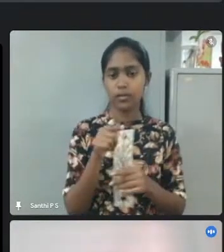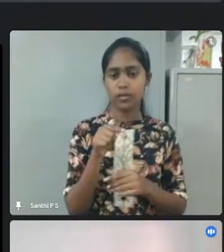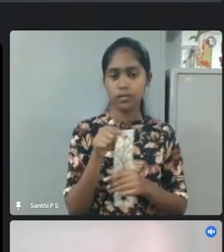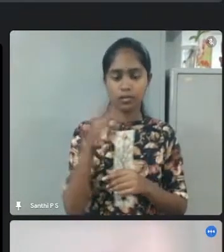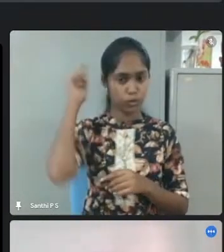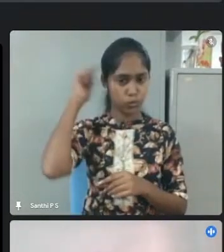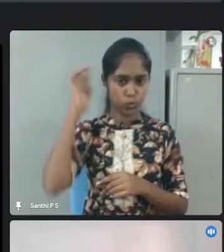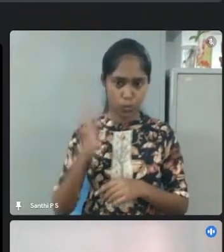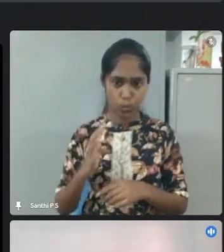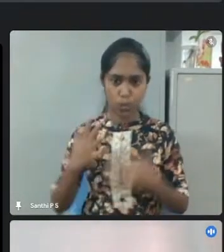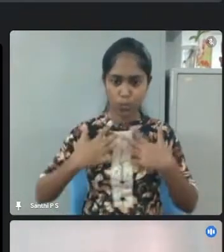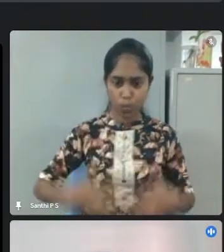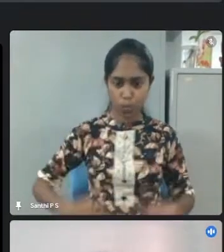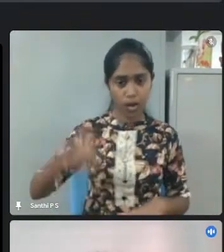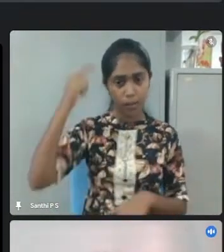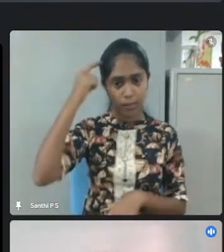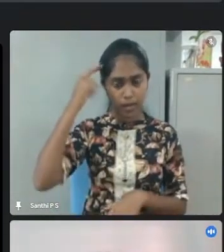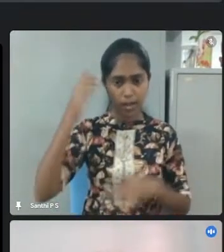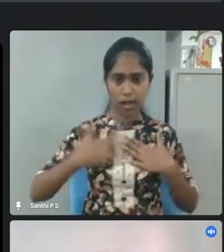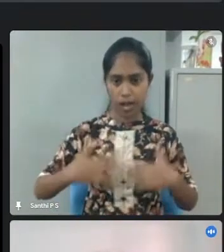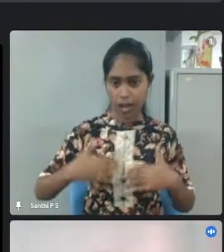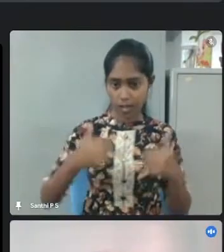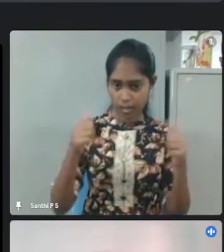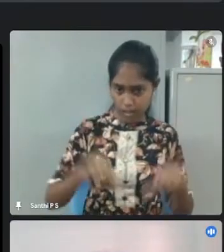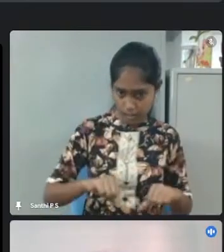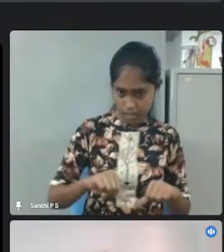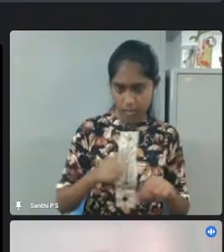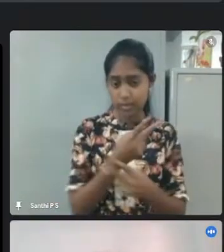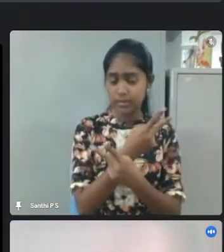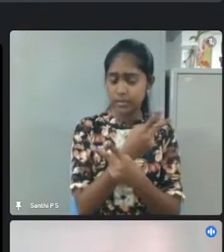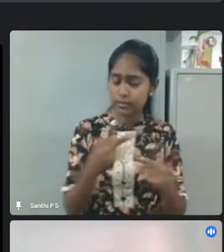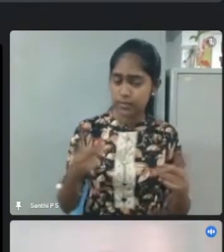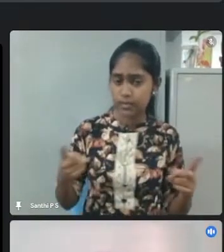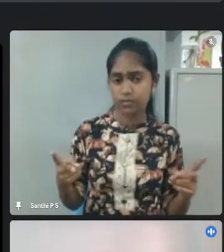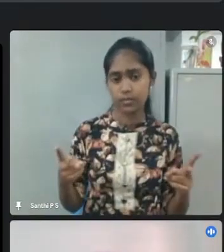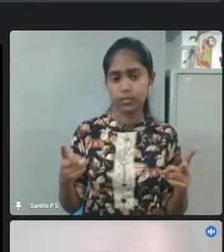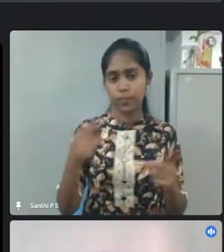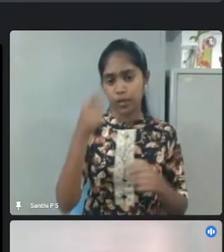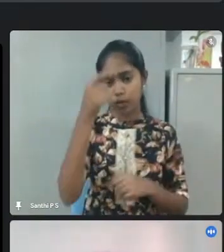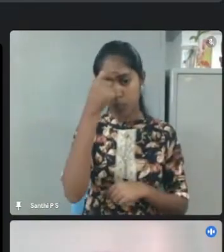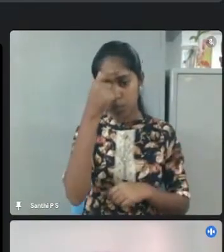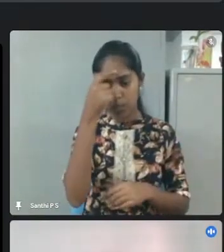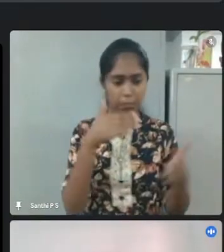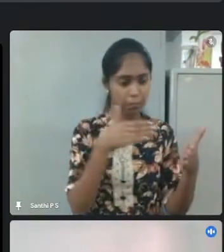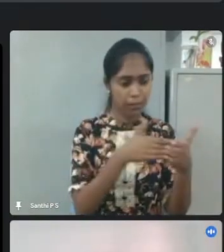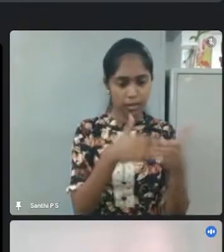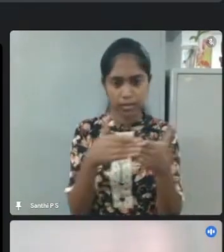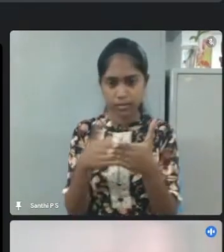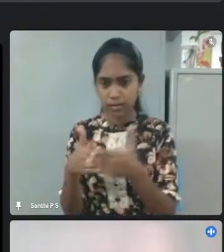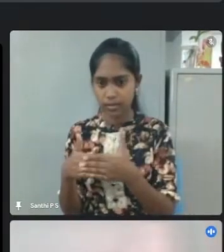പ്രവർത്തനങ്ങളെയും മാനസികാരോഗ്യ പ്രവർത്തനങ്ങളെയെല്ലാം ബാധിക്കുന്ന കുറേയധികം അവസ്ഥകൾ ഉൾപ്പെടുന്ന ഒരു